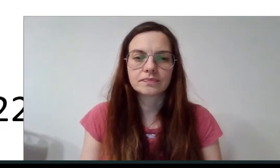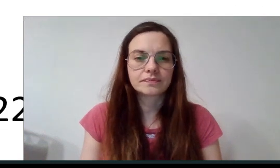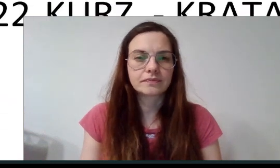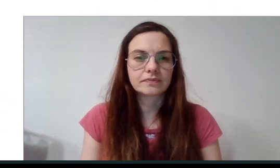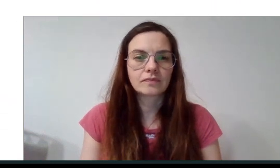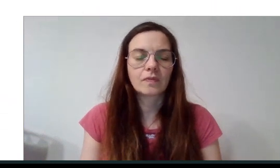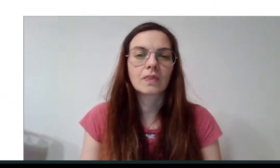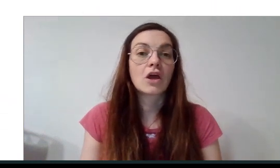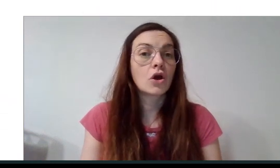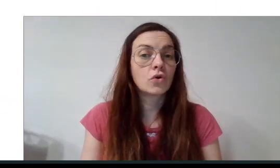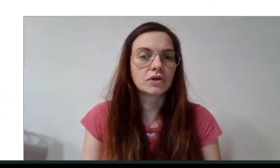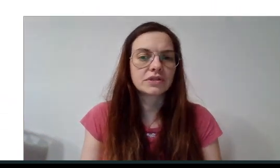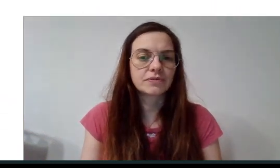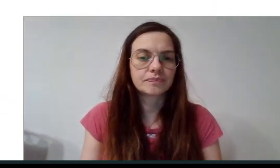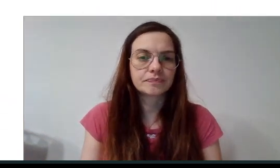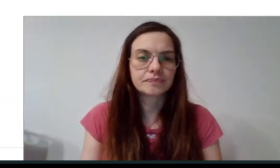Kurz.